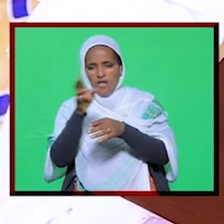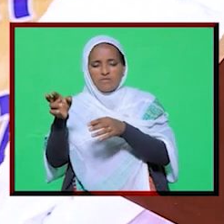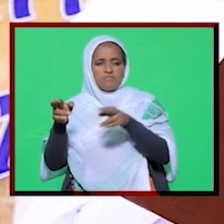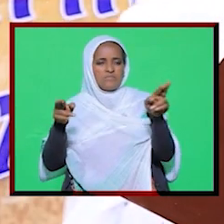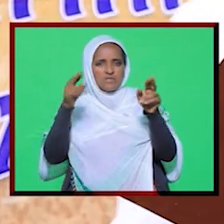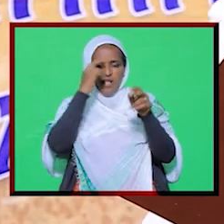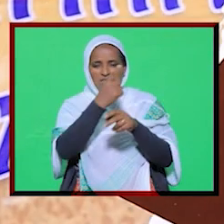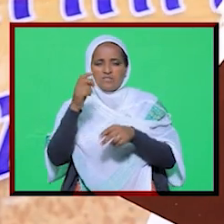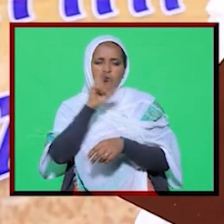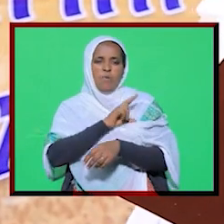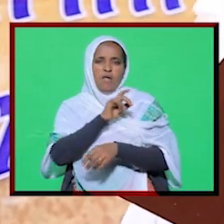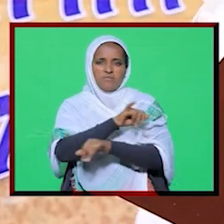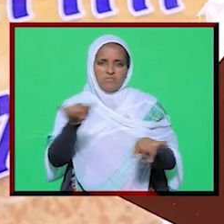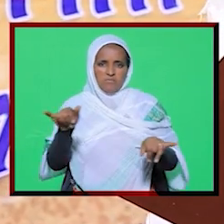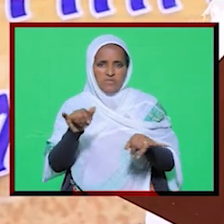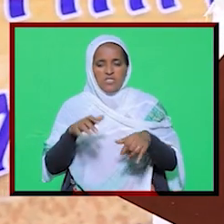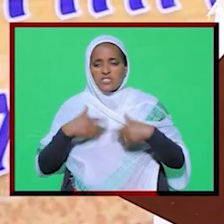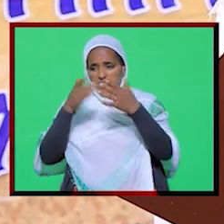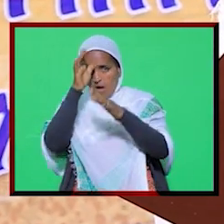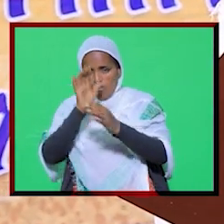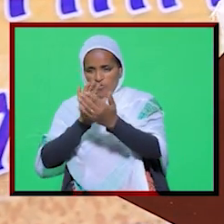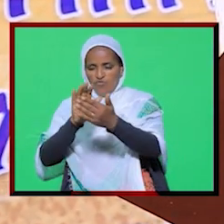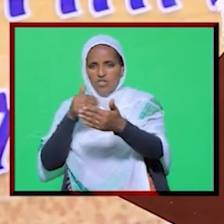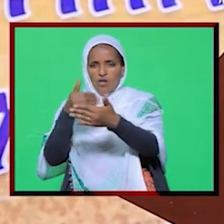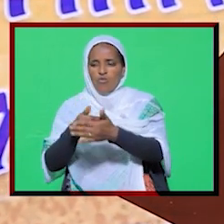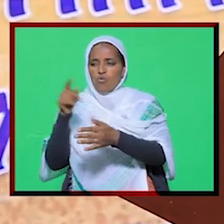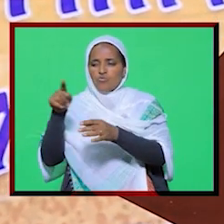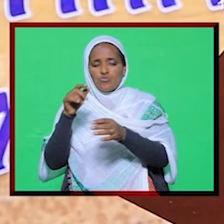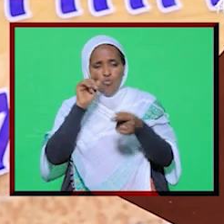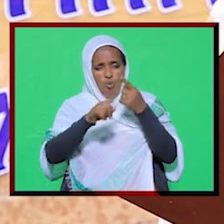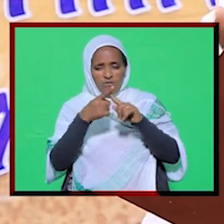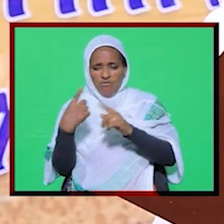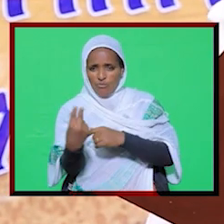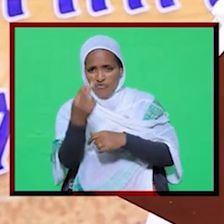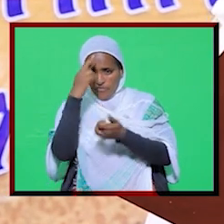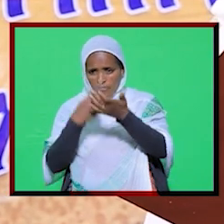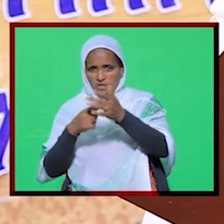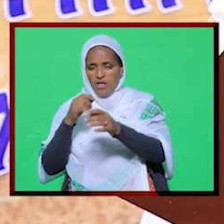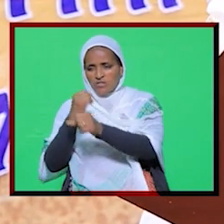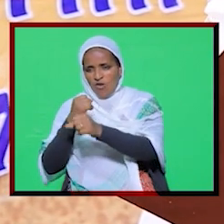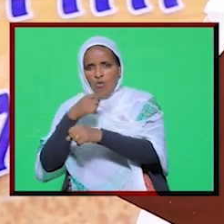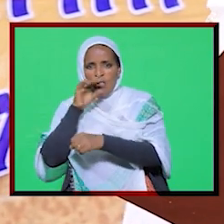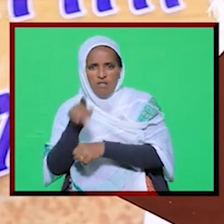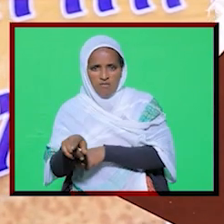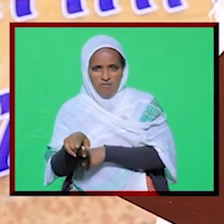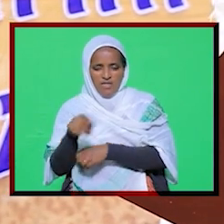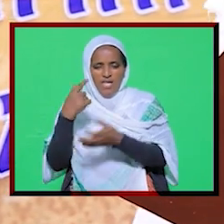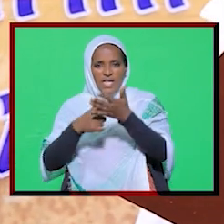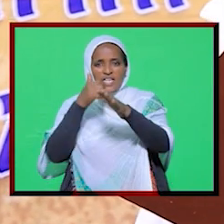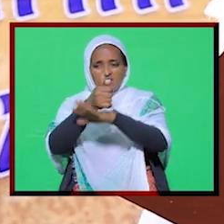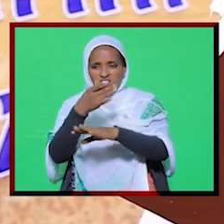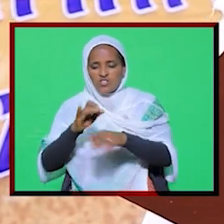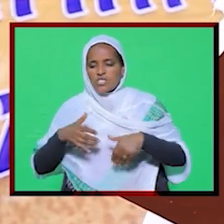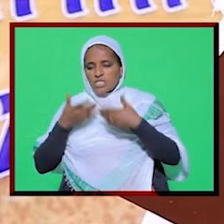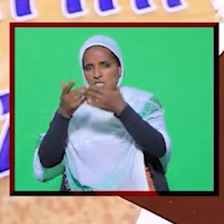ጸባይ ያለብን አንዳንዴ ንስሐ አባቱ ፊት ቀርቦ እገሌ ገፋፍቶኝ እንዲሰራው የሚል ሰው አለ። ይሄ ክስ ነው እንጂ